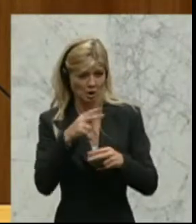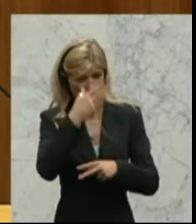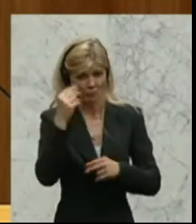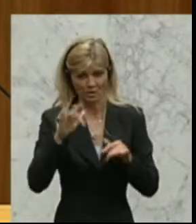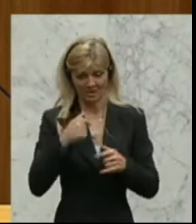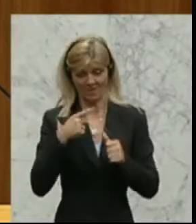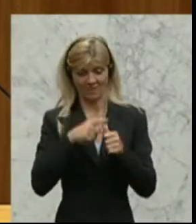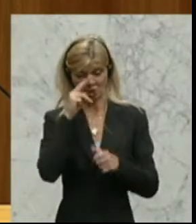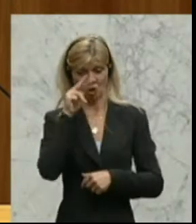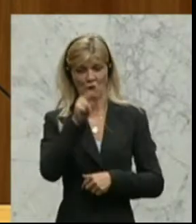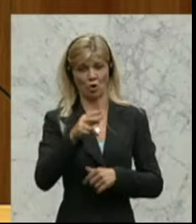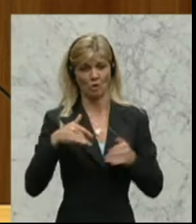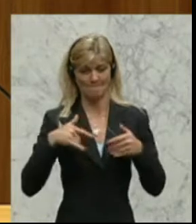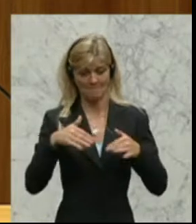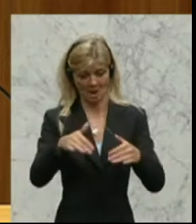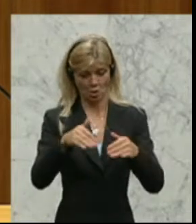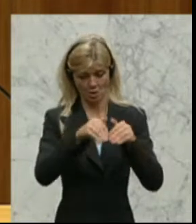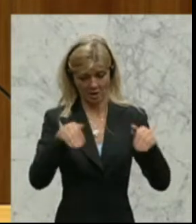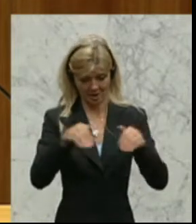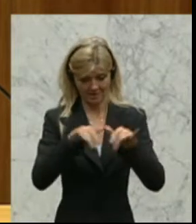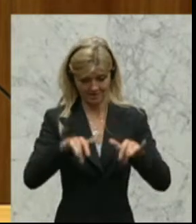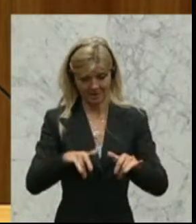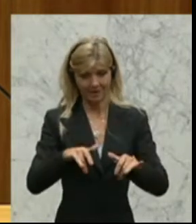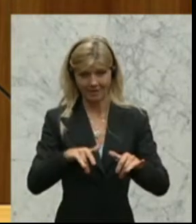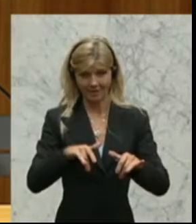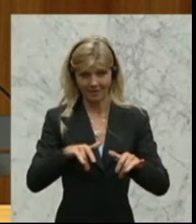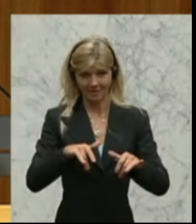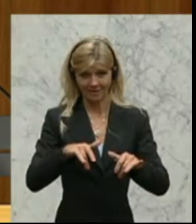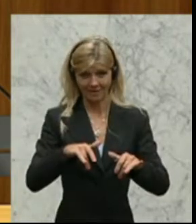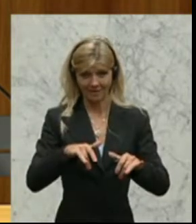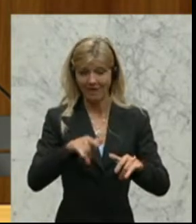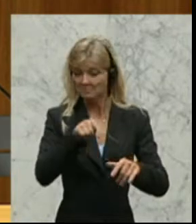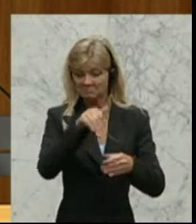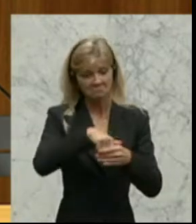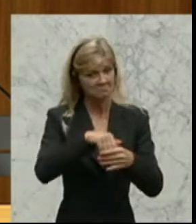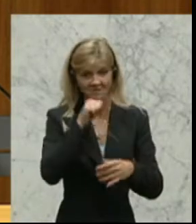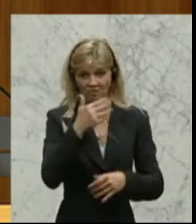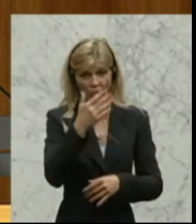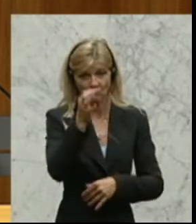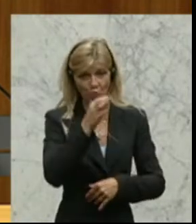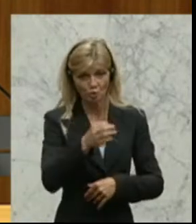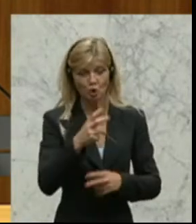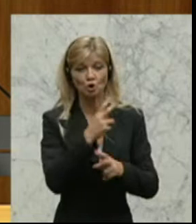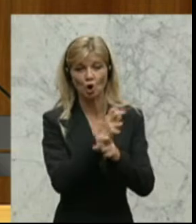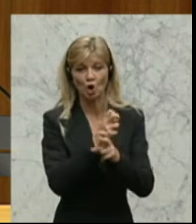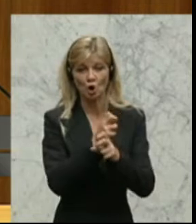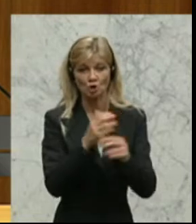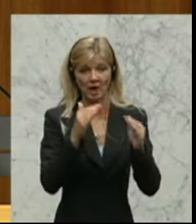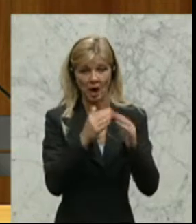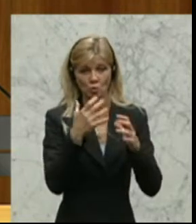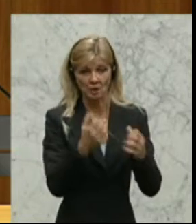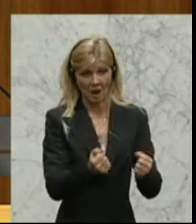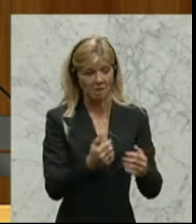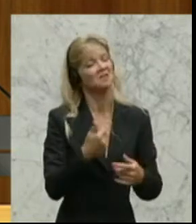einmal mehr 5% der österreichischen Haushalte erwischt, dann kann man durchaus einmal ernsthaft darüber nachdenken dürfen. Also ich würde Sie